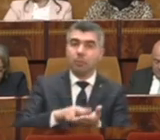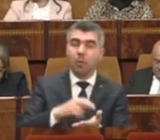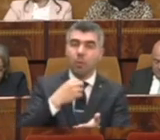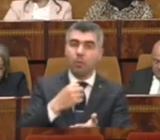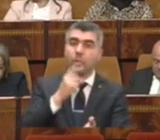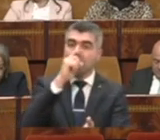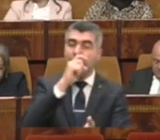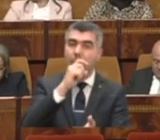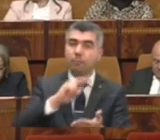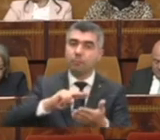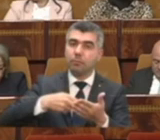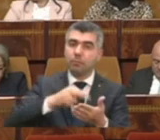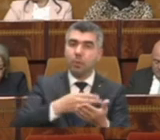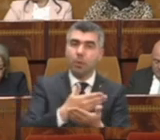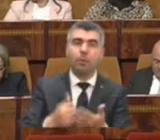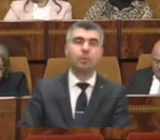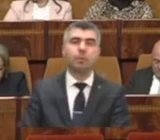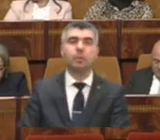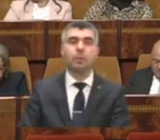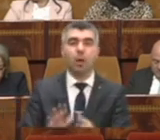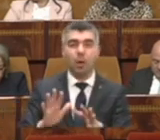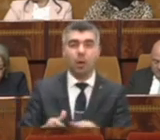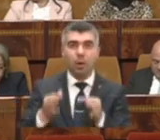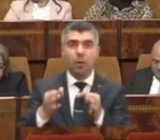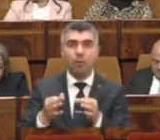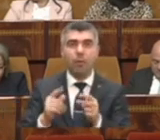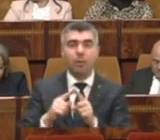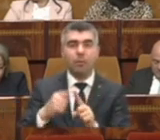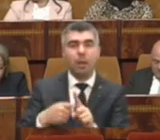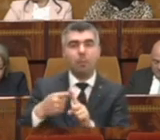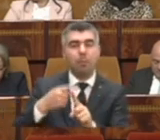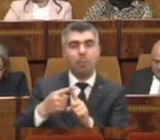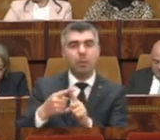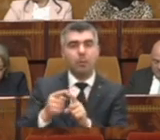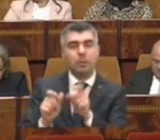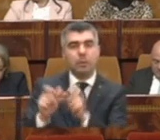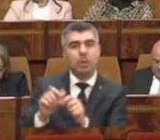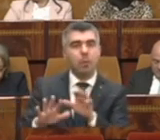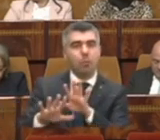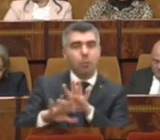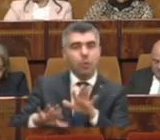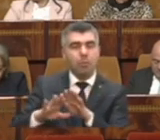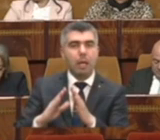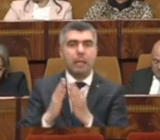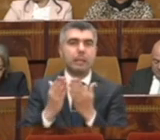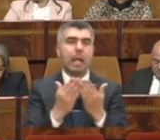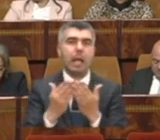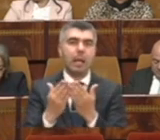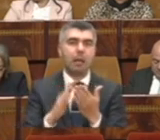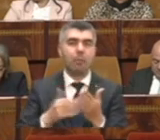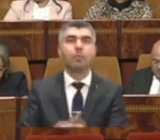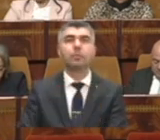قاسيه، وكانت الغايه منها هو الارتقاء بالفرد والمجتمع من خلال المنظومة التعليمية.